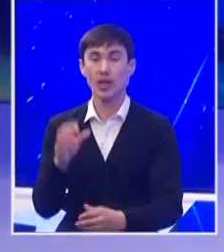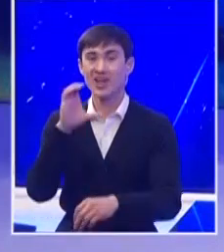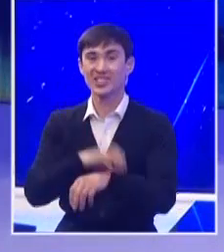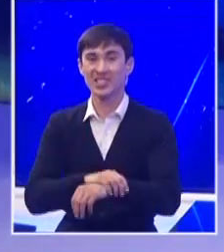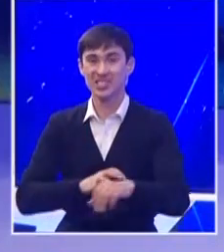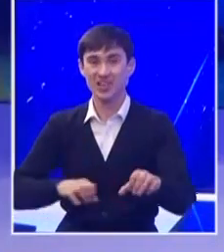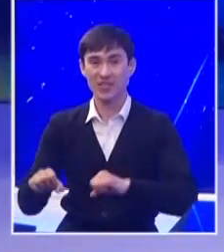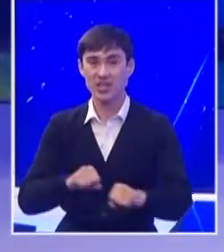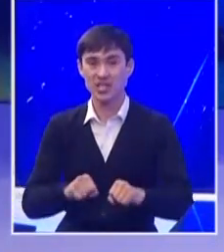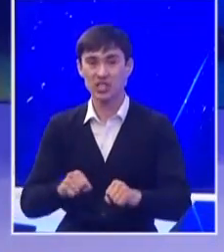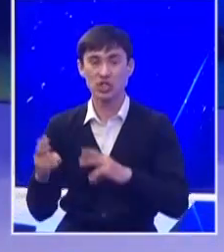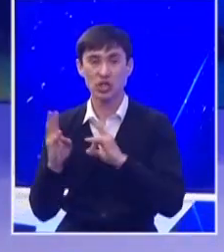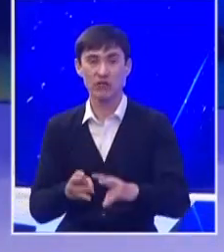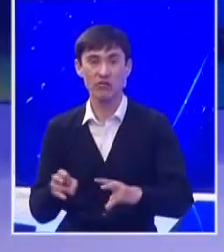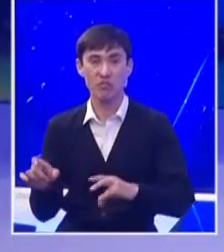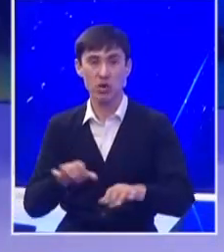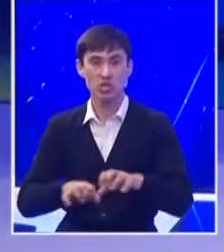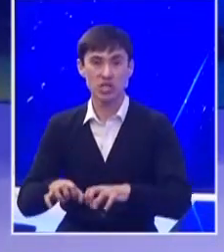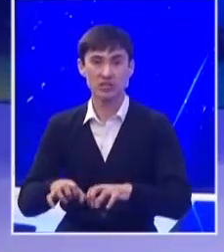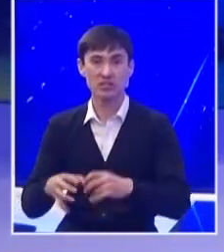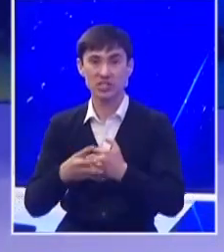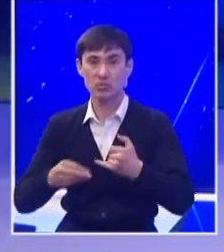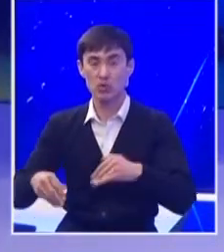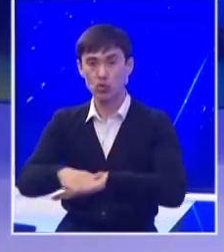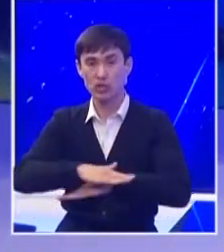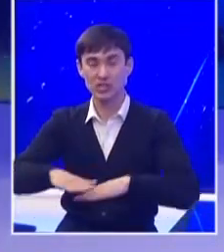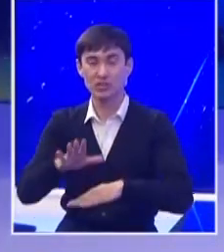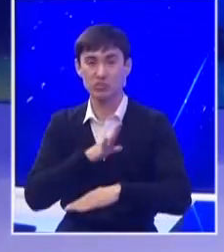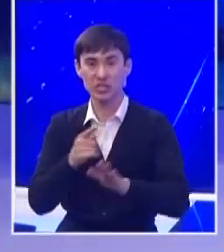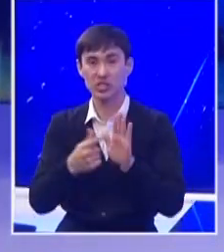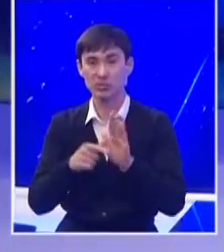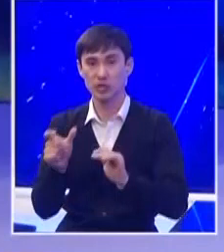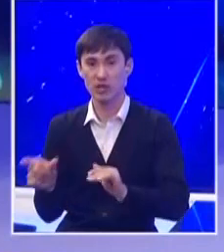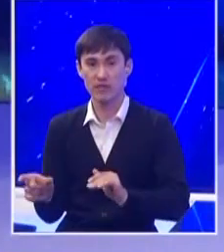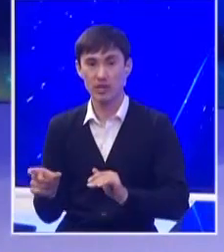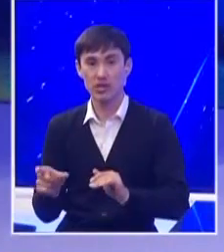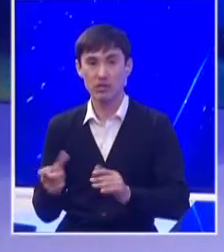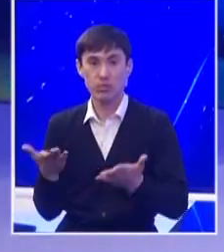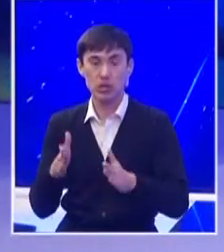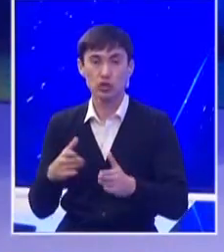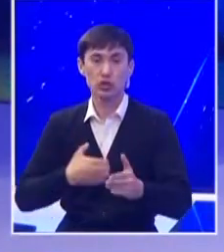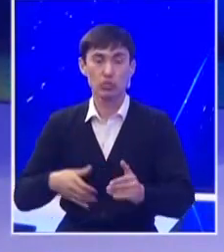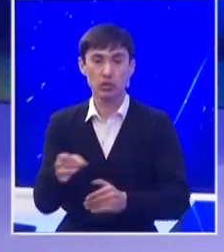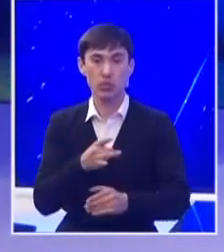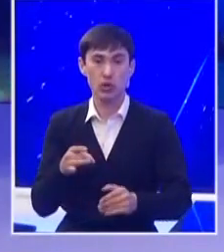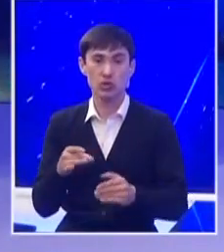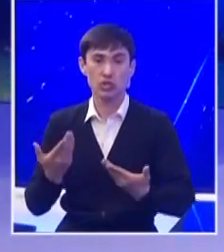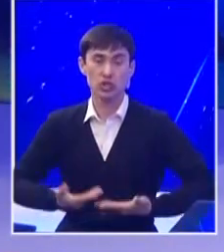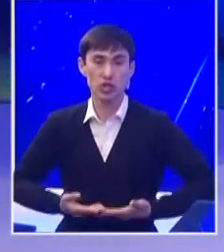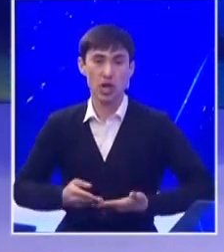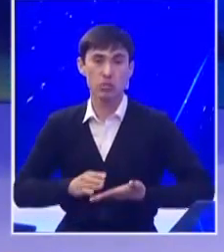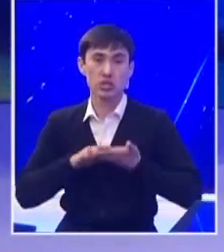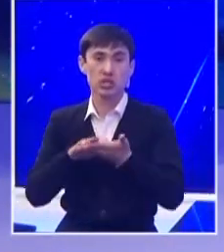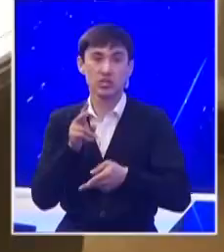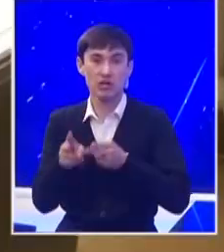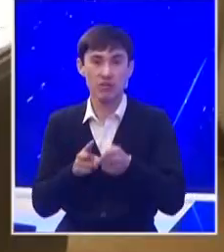Задержан аферист. Жертвами мошенничества с земельными участками стали 7 человек. Инцидент произошел в Жамбылском районе. Жители обратились с